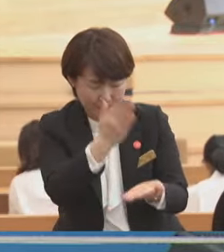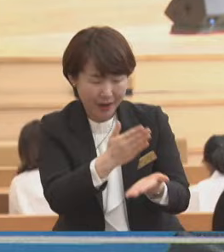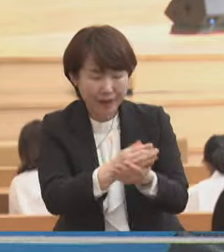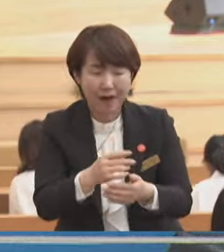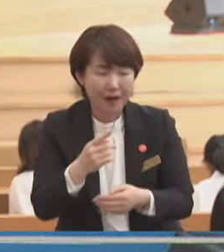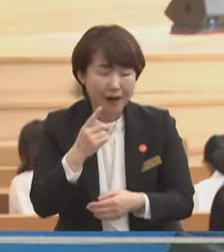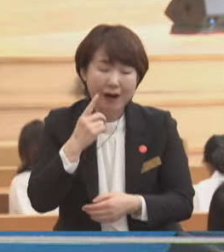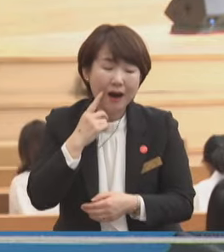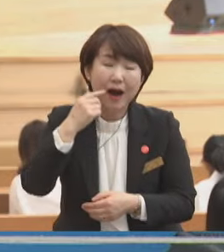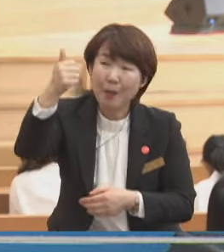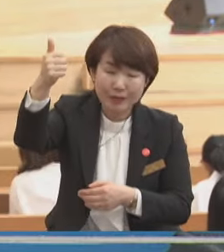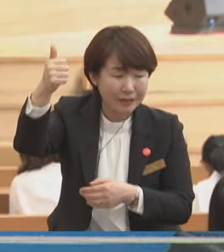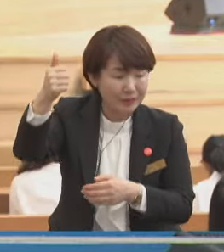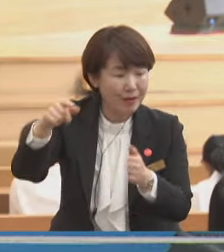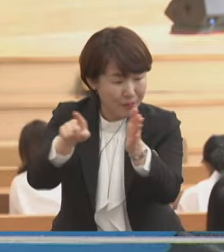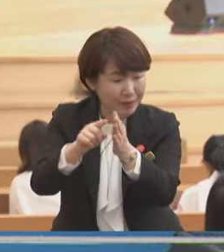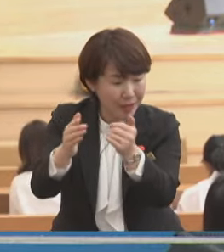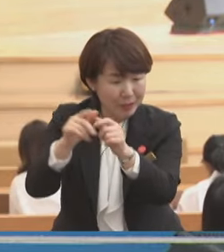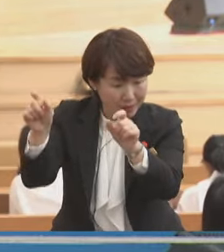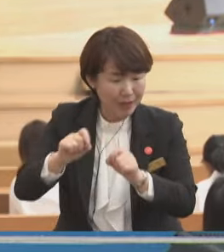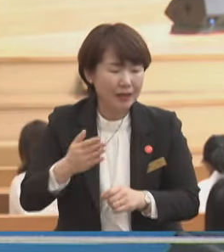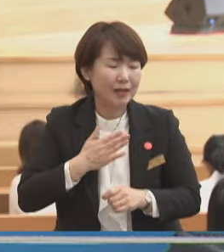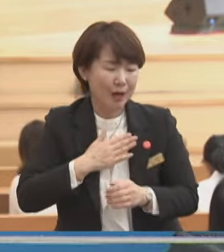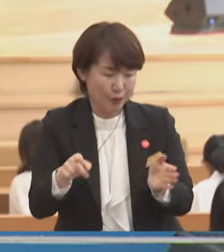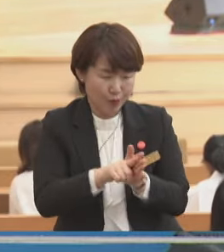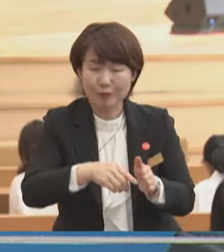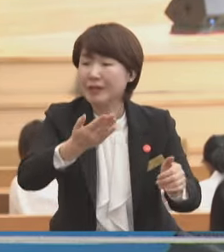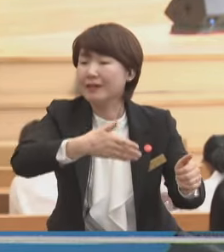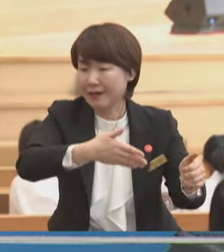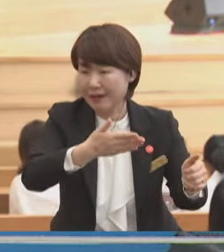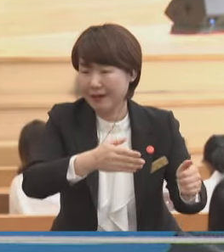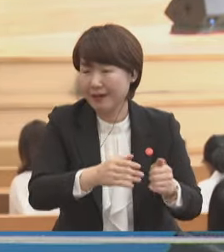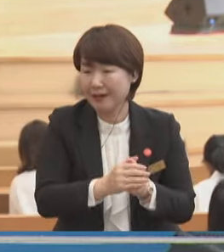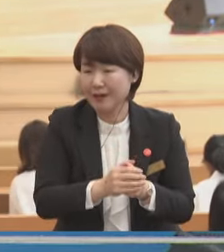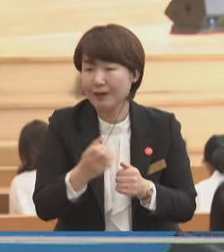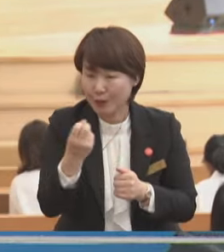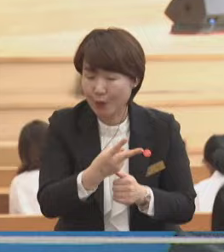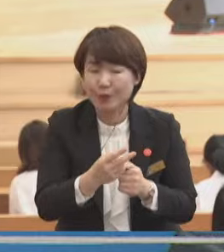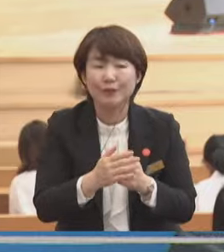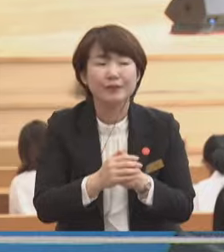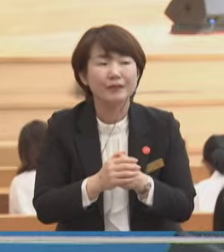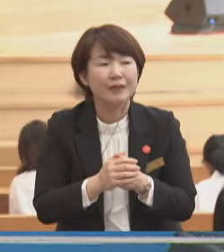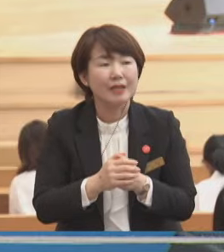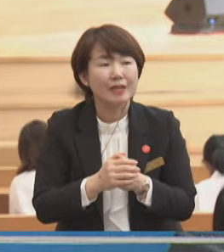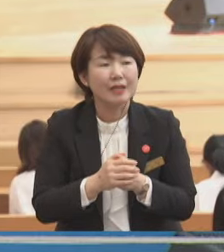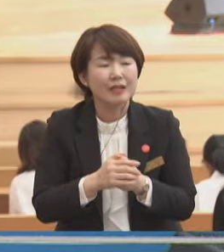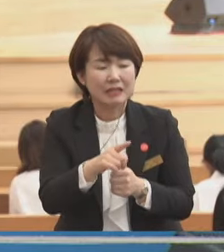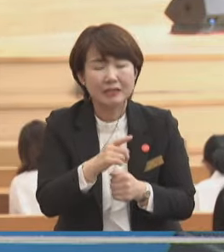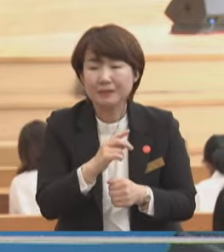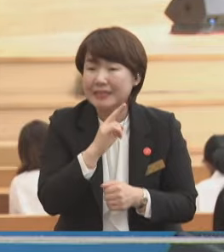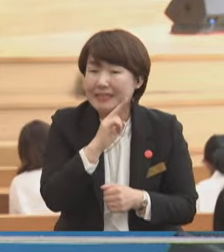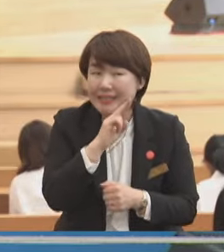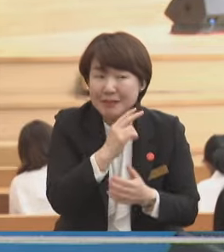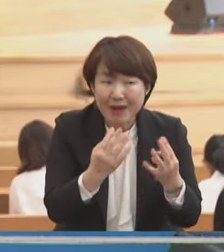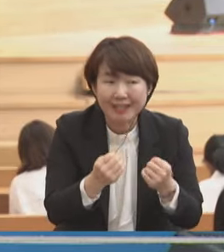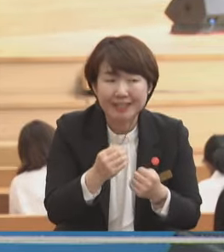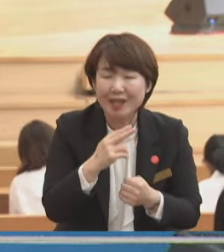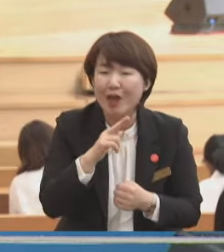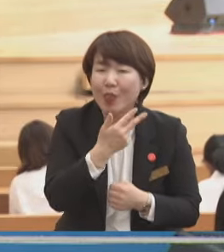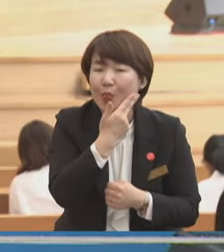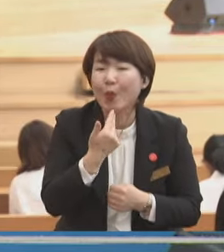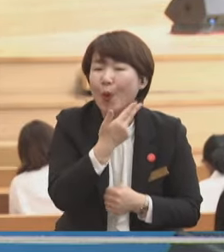믿으니 하나님을 믿으니 또 나를 믿으라 그렇게 말씀하시죠뿐만 아닙니다 그 의심만은 도망 제자들